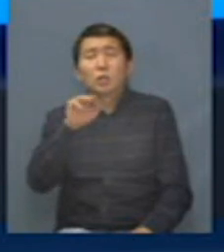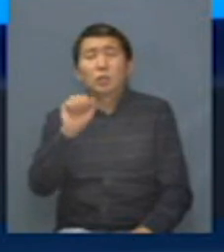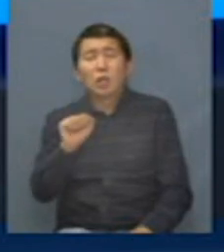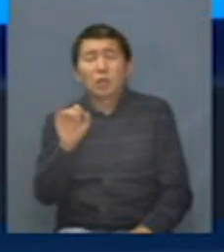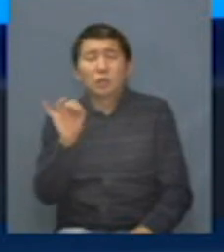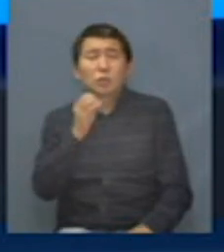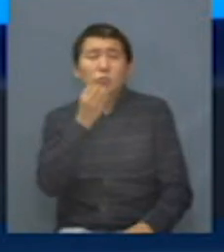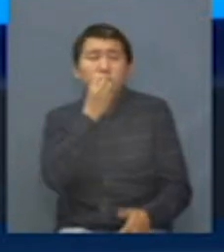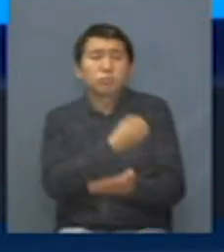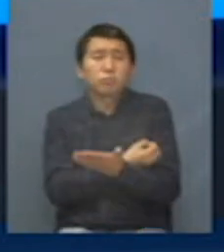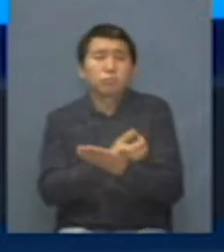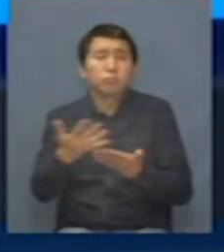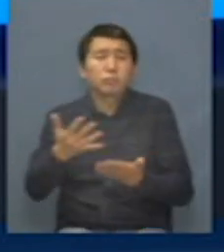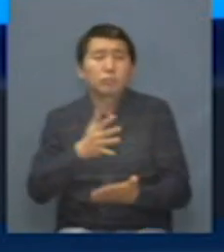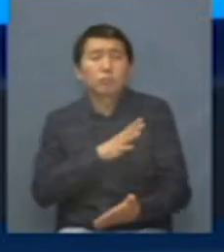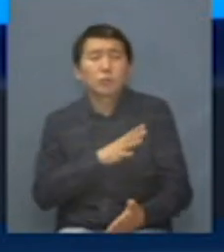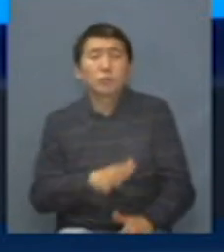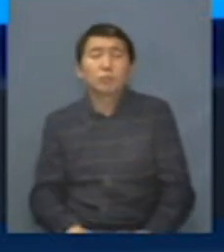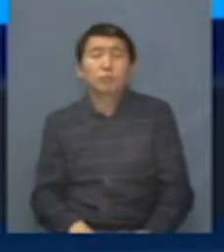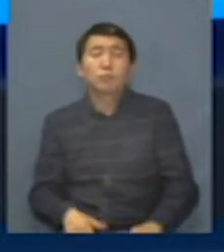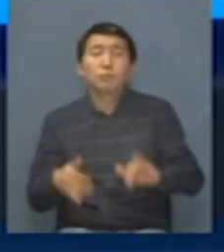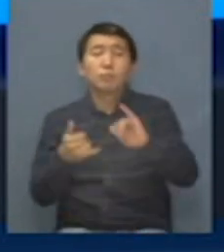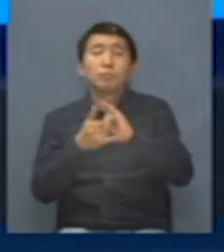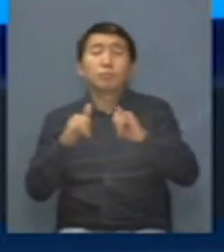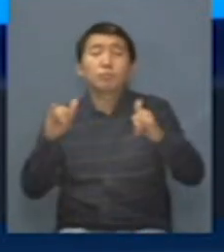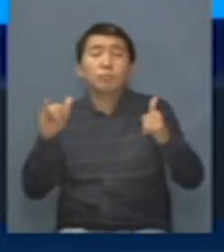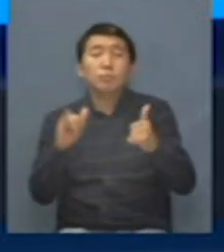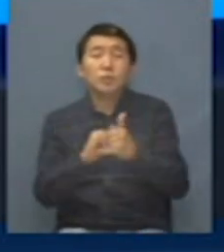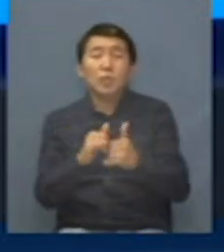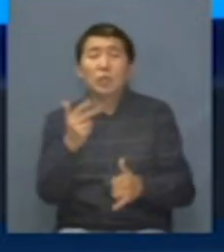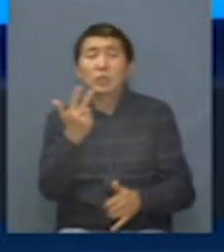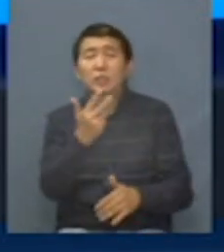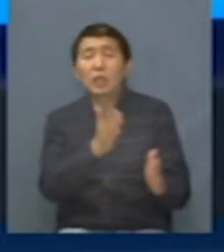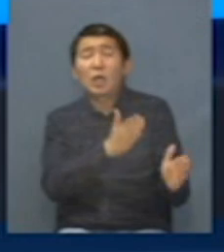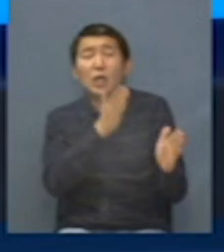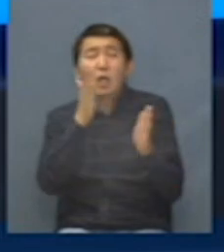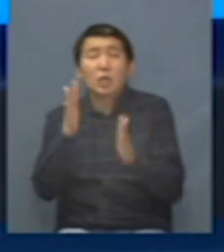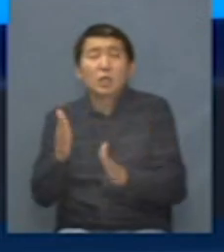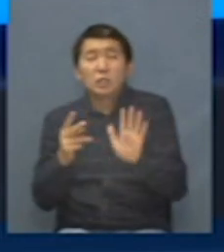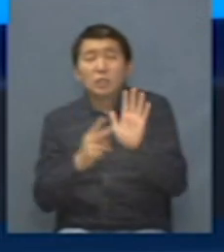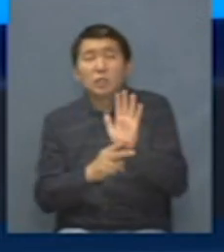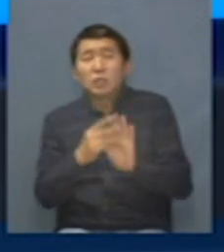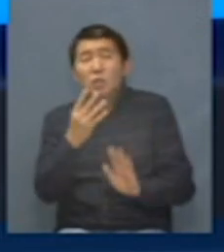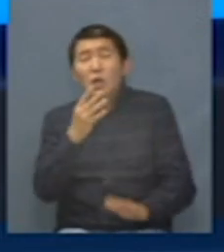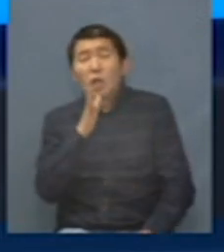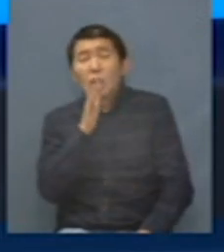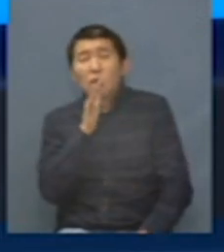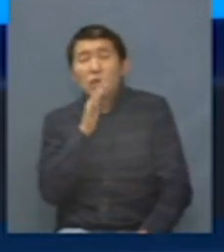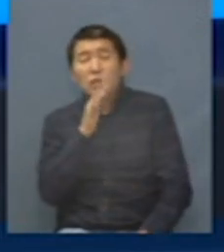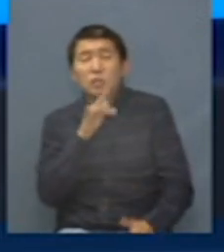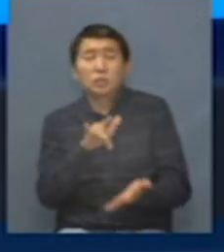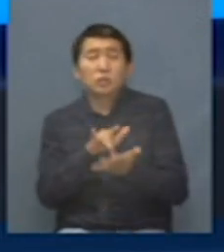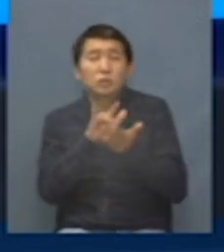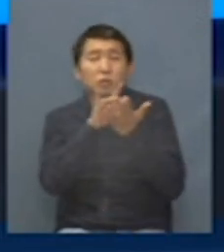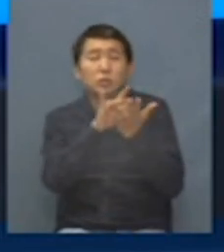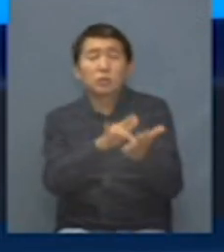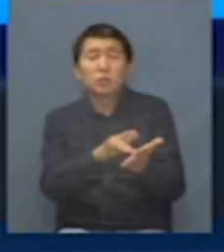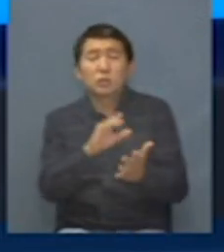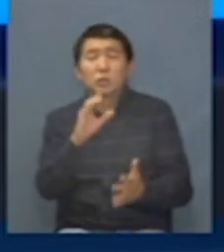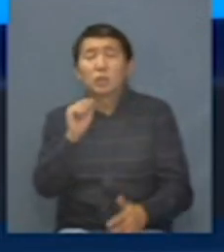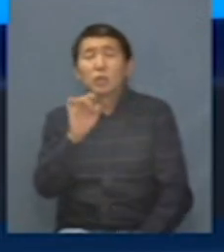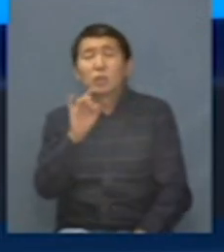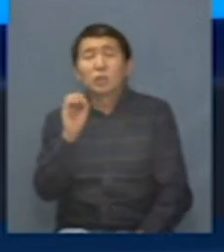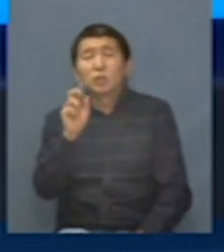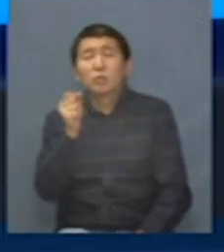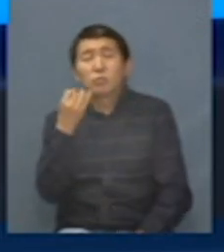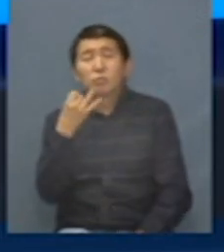су Усть Каменогорска начался третий этап мирового путешествия семидесятилетний бая кутера сова в этот раз